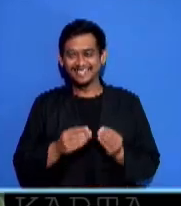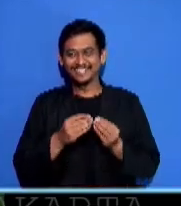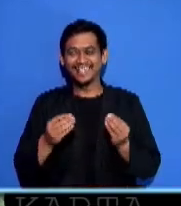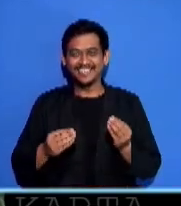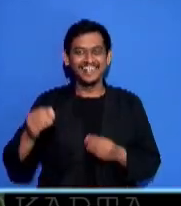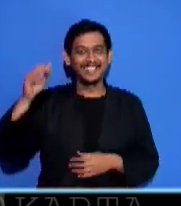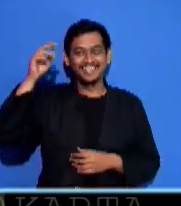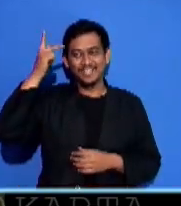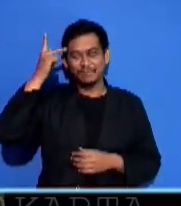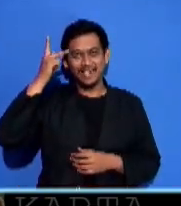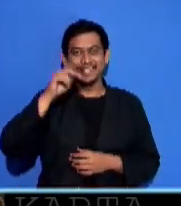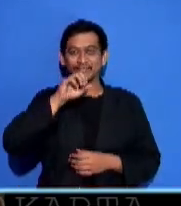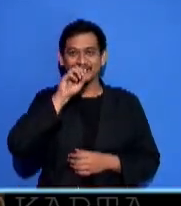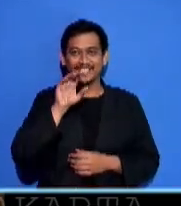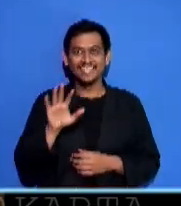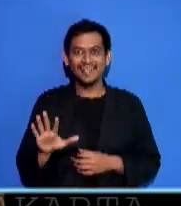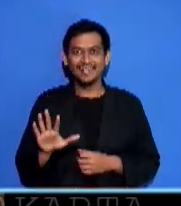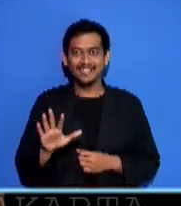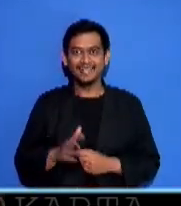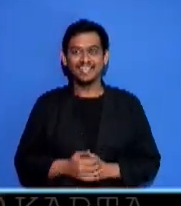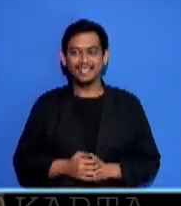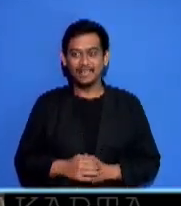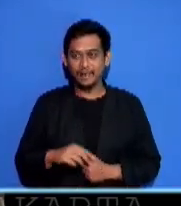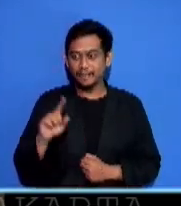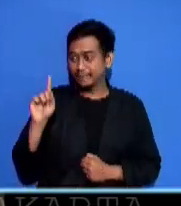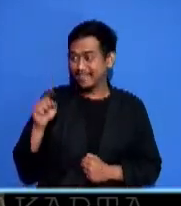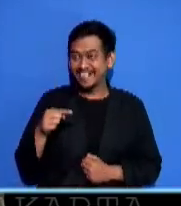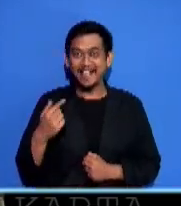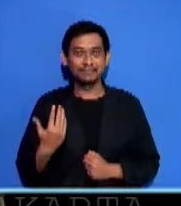Dwi Sunaryanti dan Ratna Susilaningtya. Agung Nugroho dan Agung Hengharam.